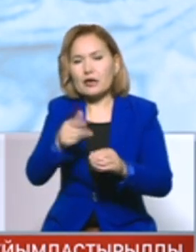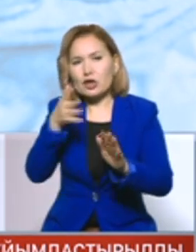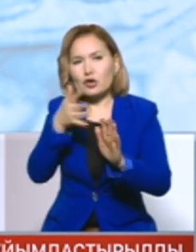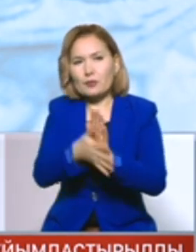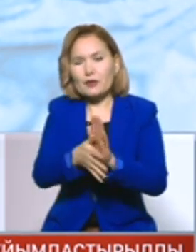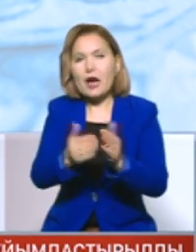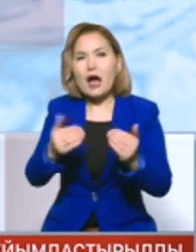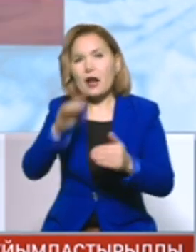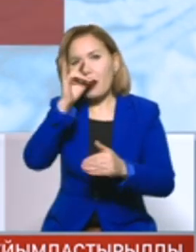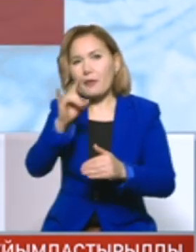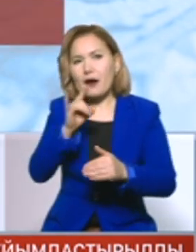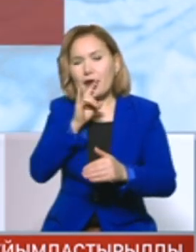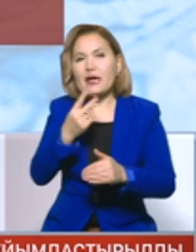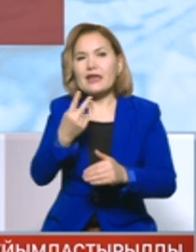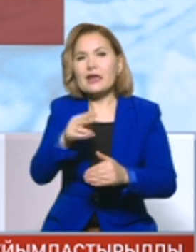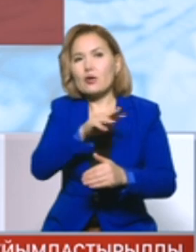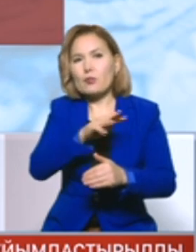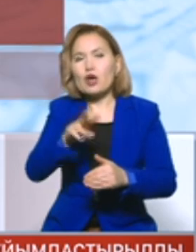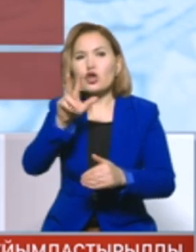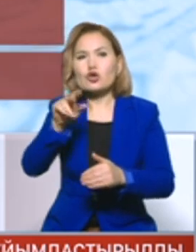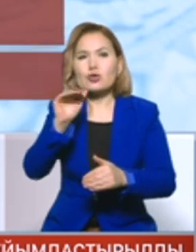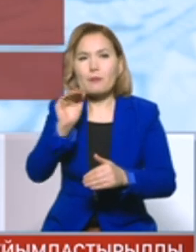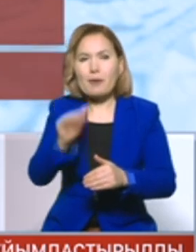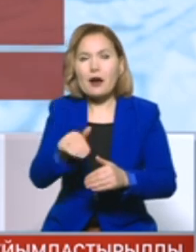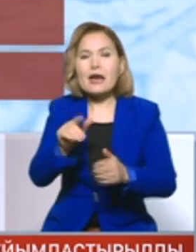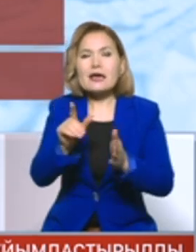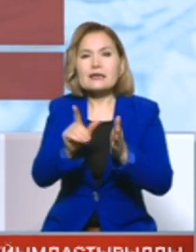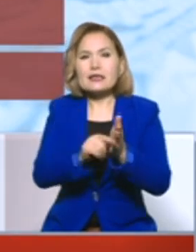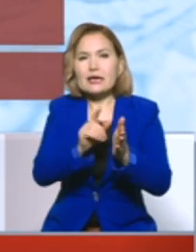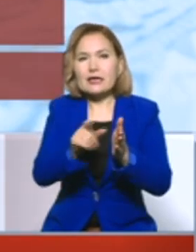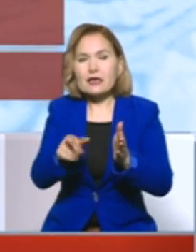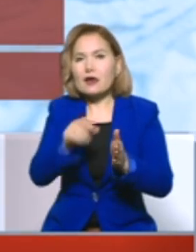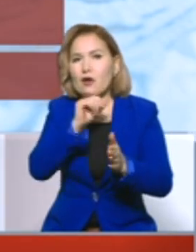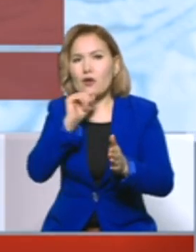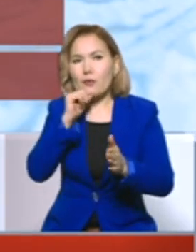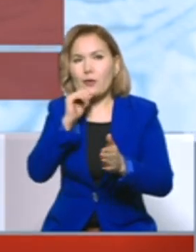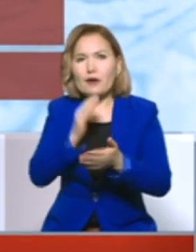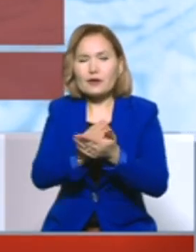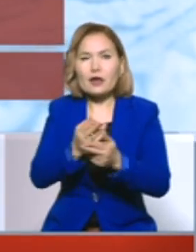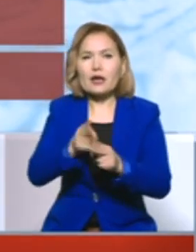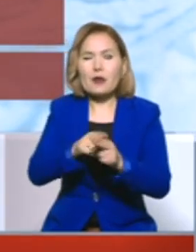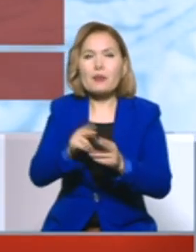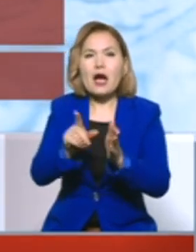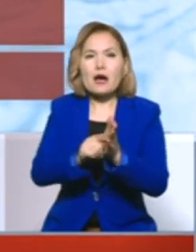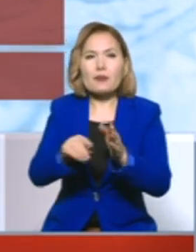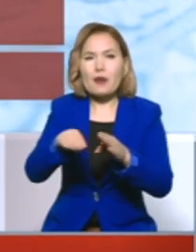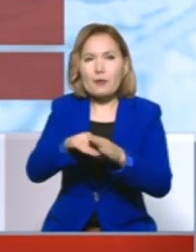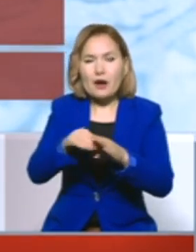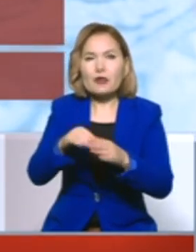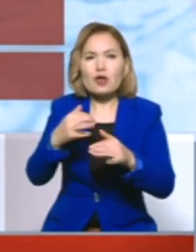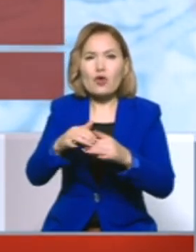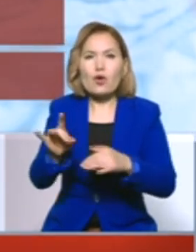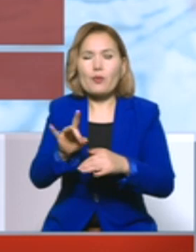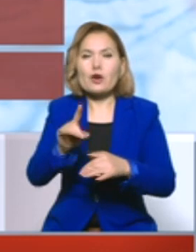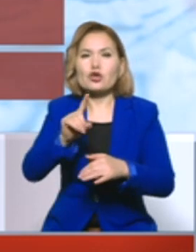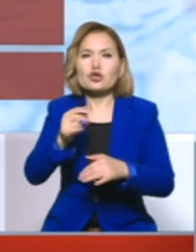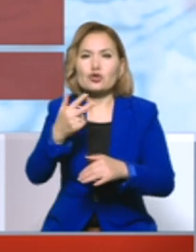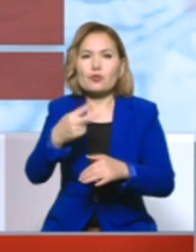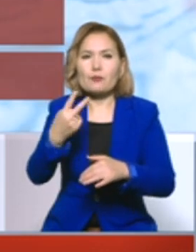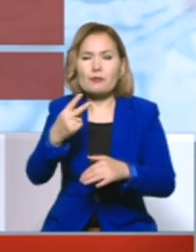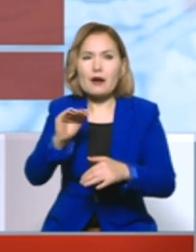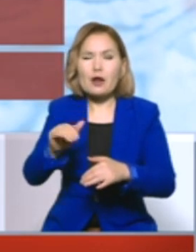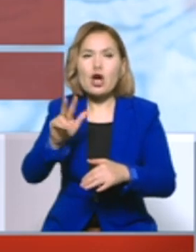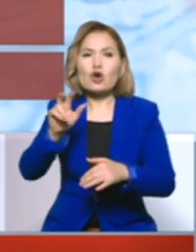жұмсалды. Қазір елімізде 2 миллион 300 мыңнан аса зейнеткер бар. Ал жиынтық зейнетақының орташа мөлшері